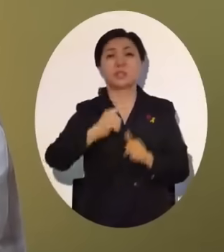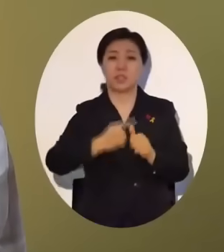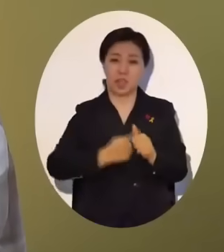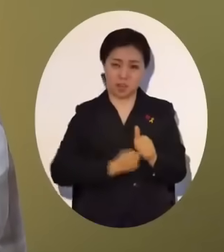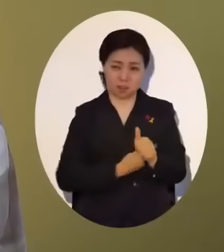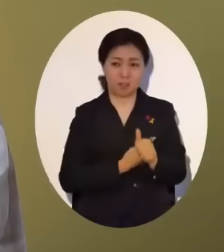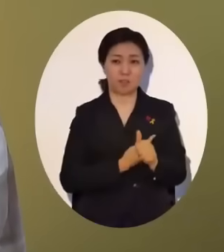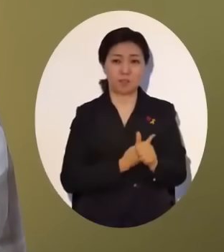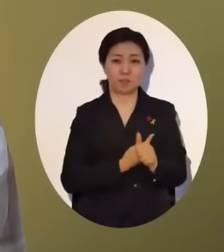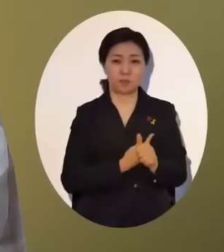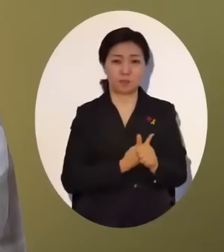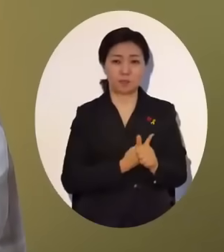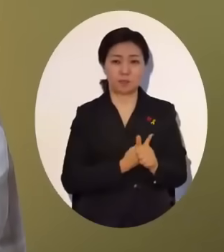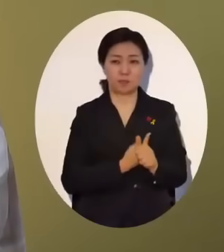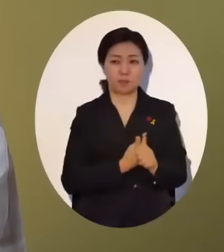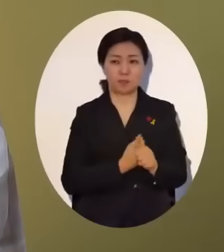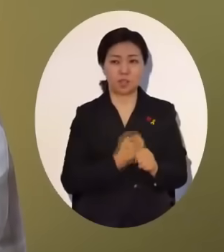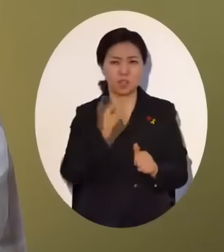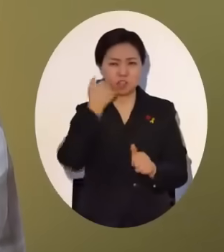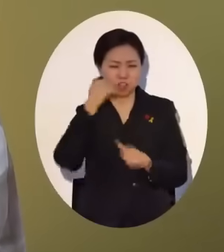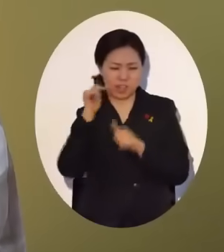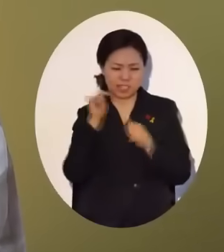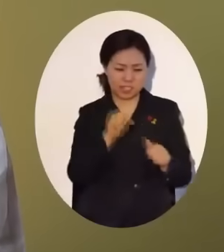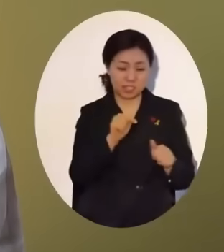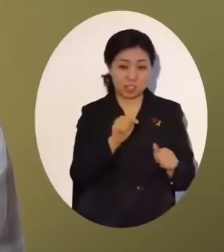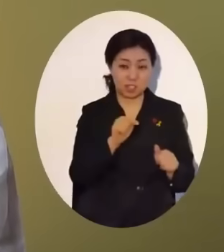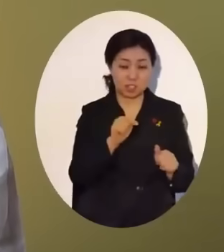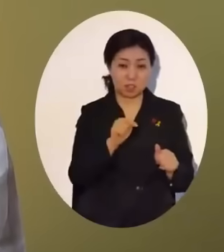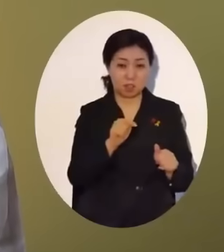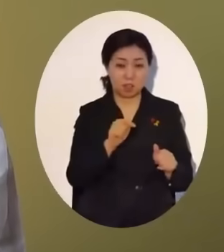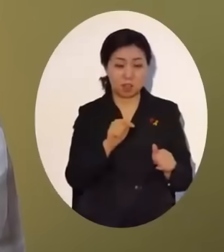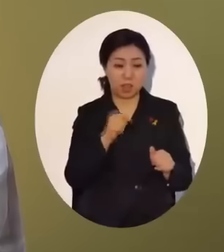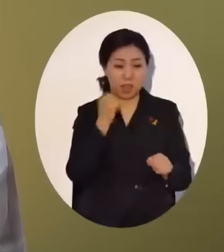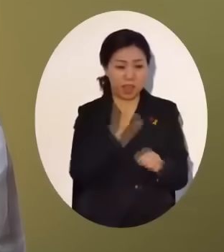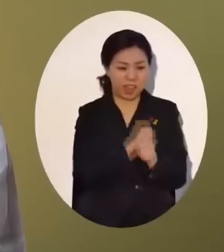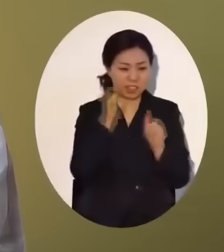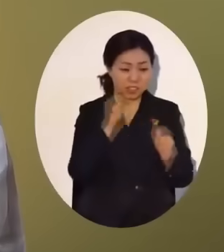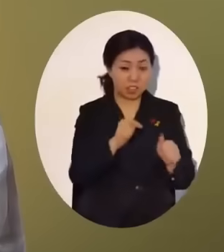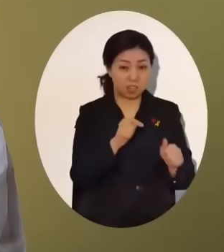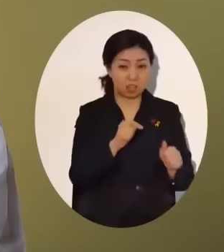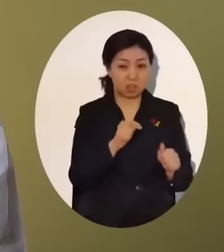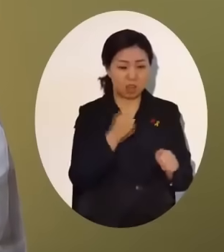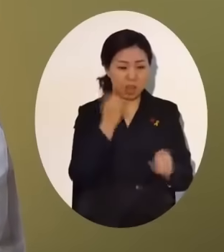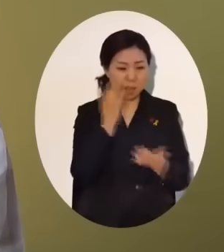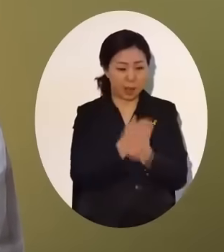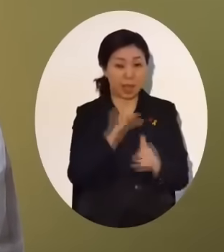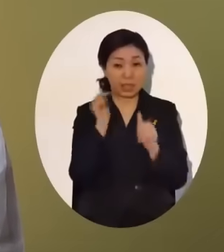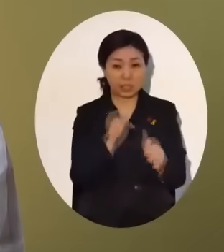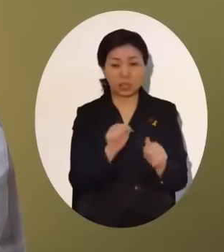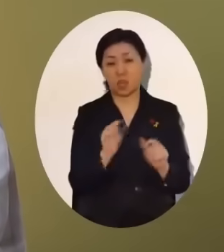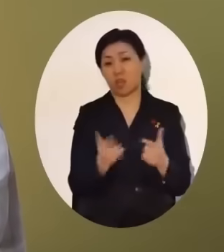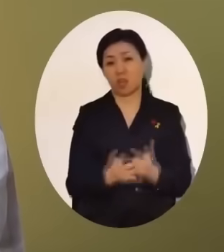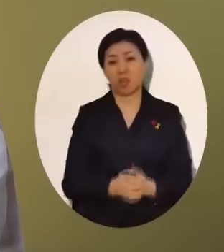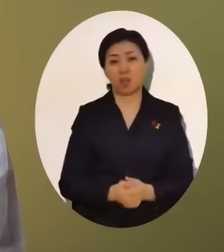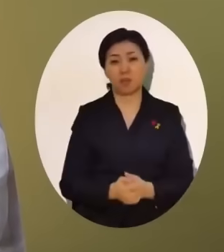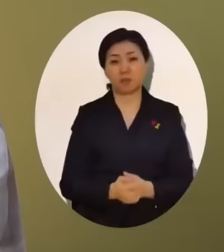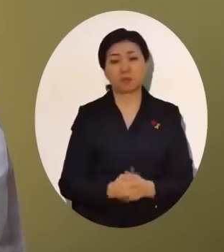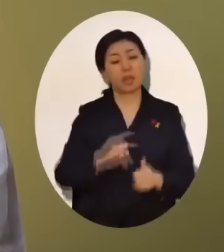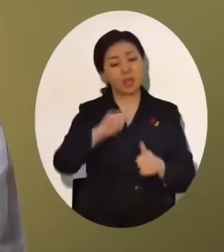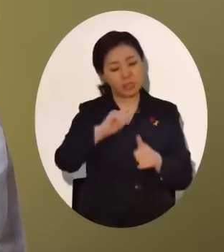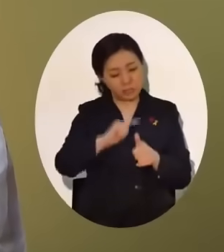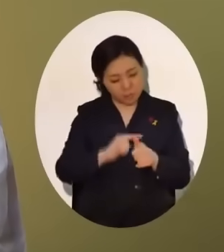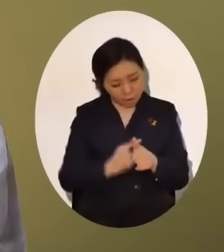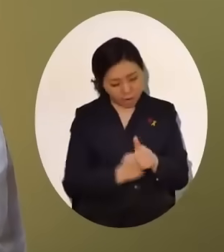원리예요. 그렇게 하라 한다고 하는 것도 아니고 하지 마라 그런다고 안 하는 것도 아니고 그냥 자연